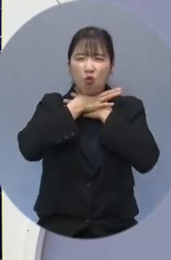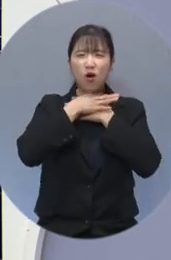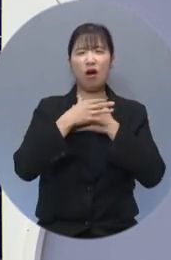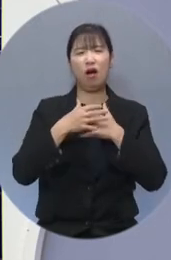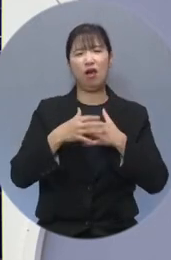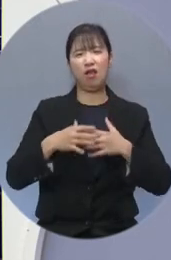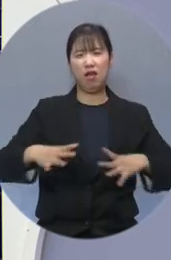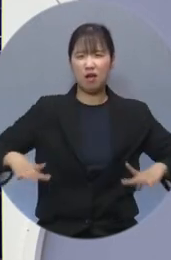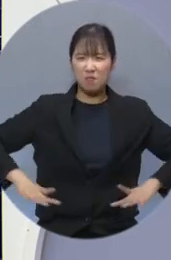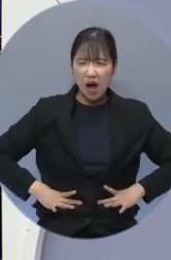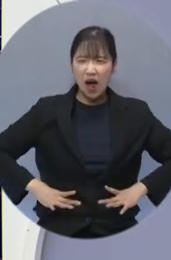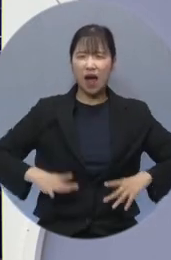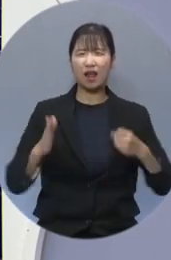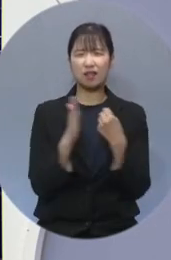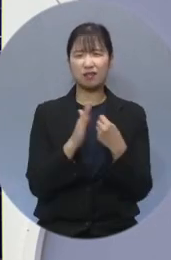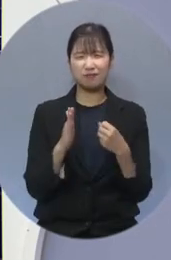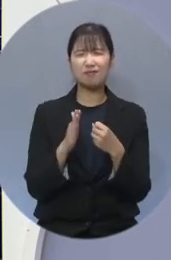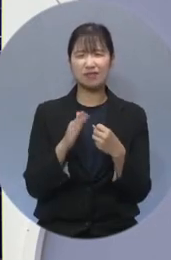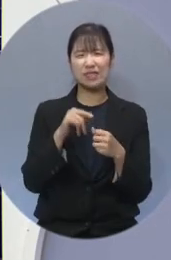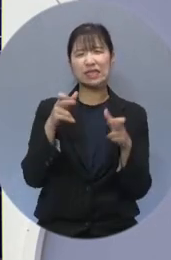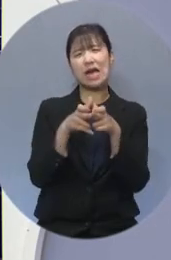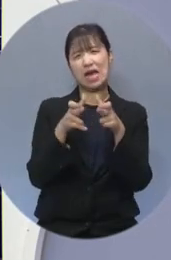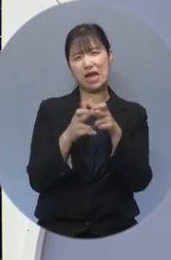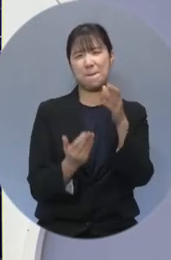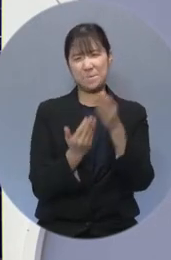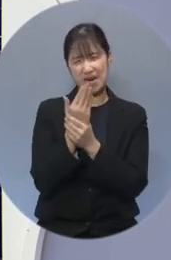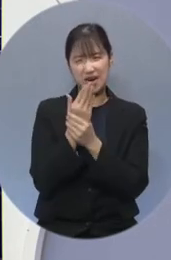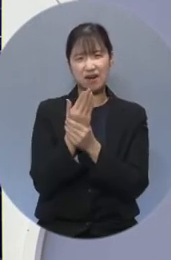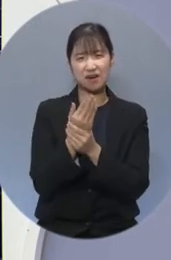허리가 감긴 동물들이 있는데 그 중에 이제 제가